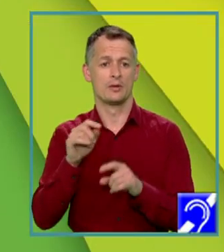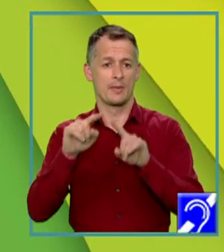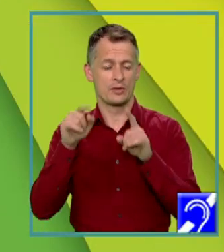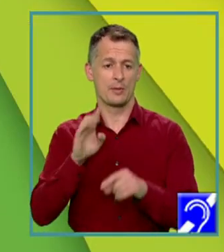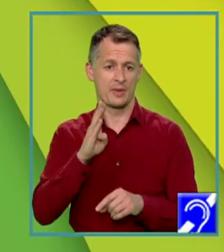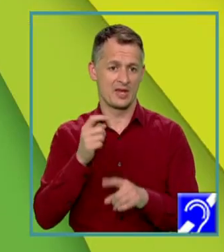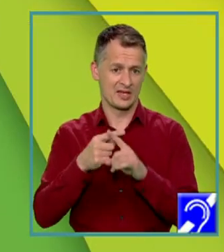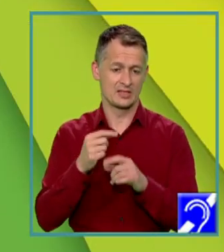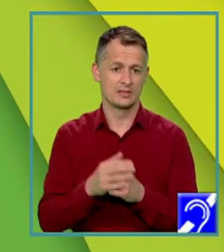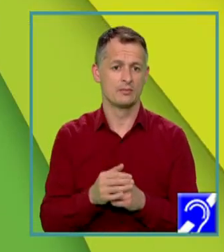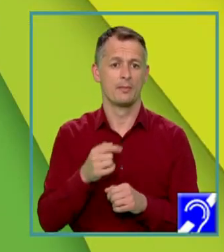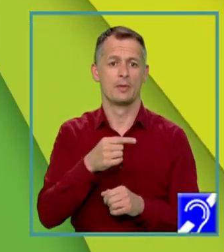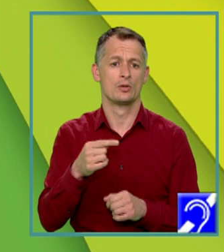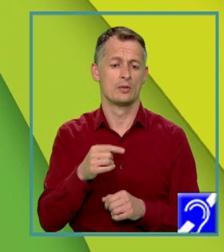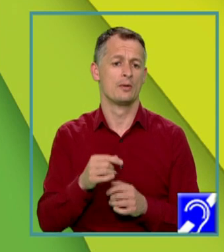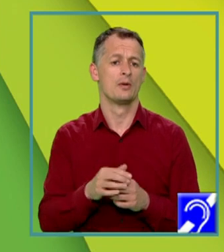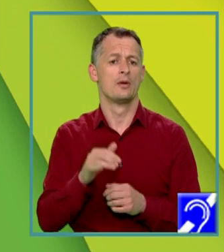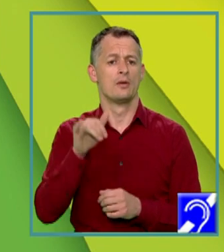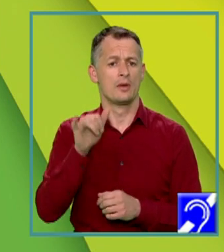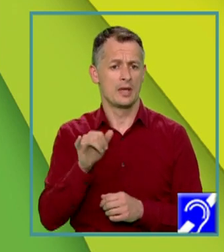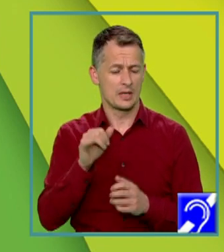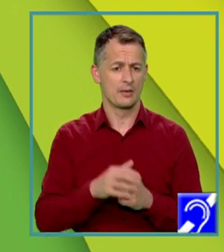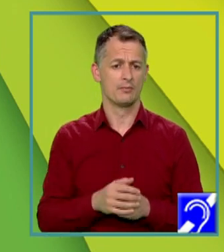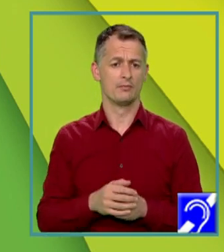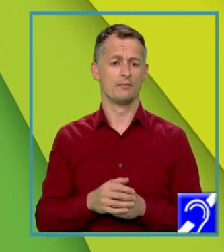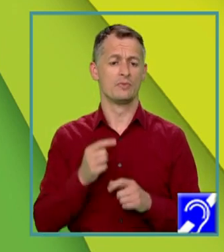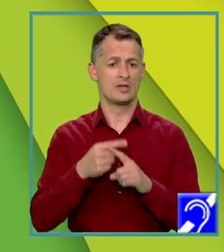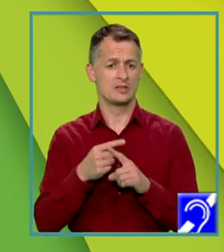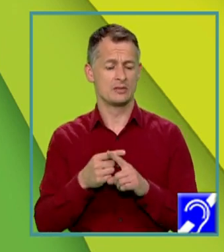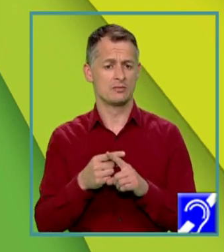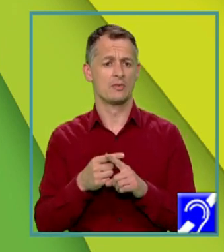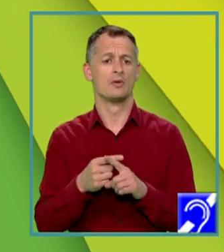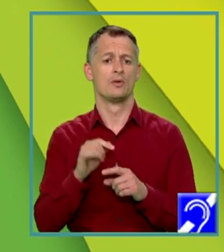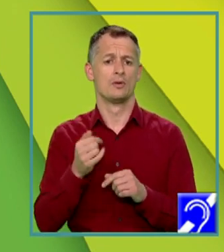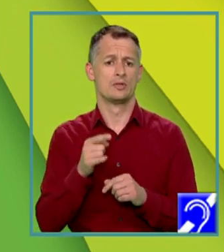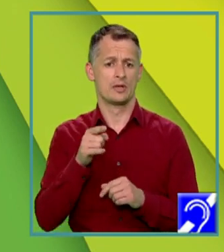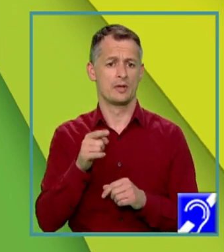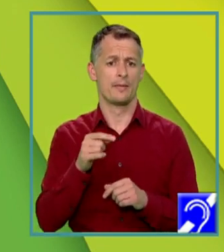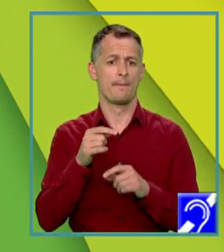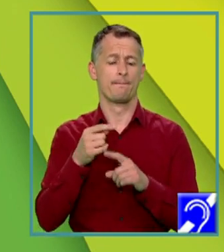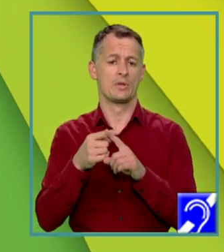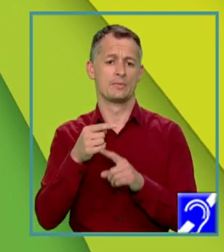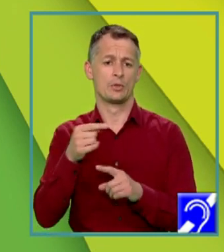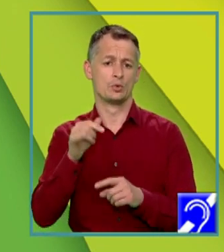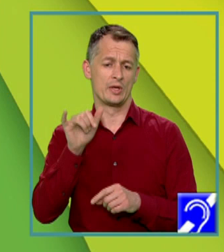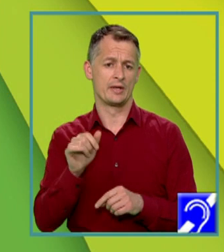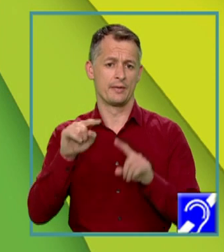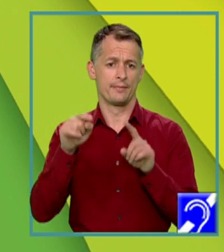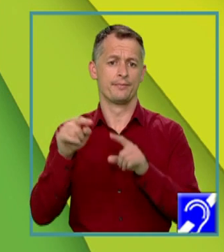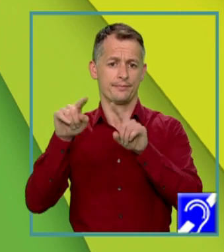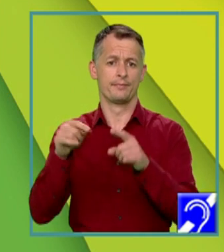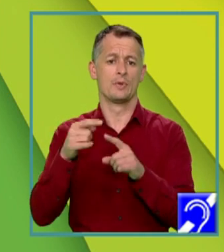d x minus sigur că înmulțit cu matricea b d a y egal cu x minus y înmulțit cu matricea b d x plus y